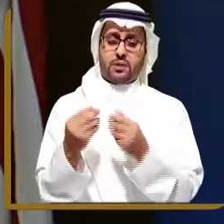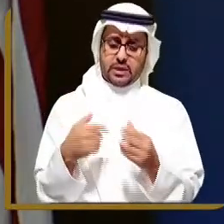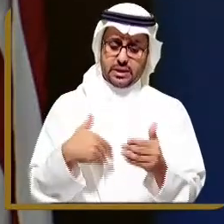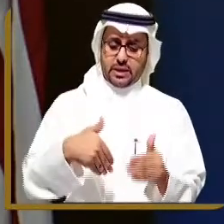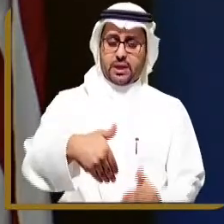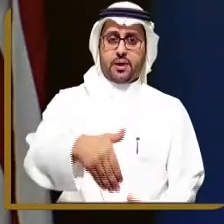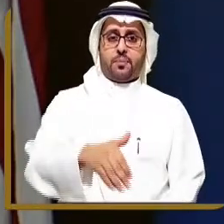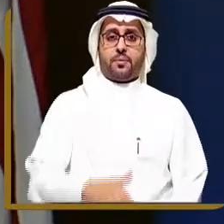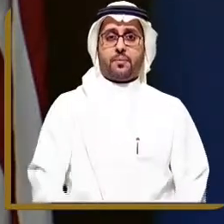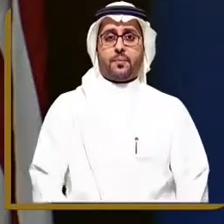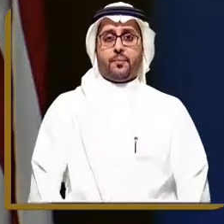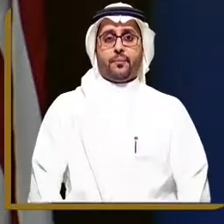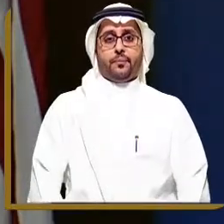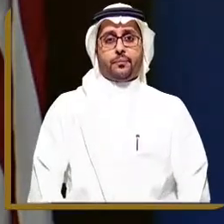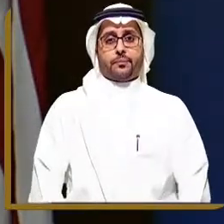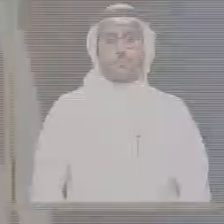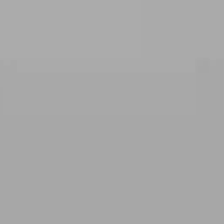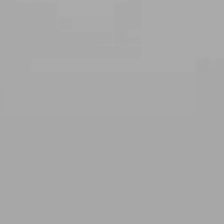من سبتمبر.